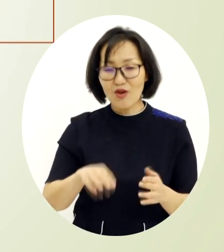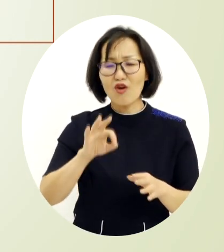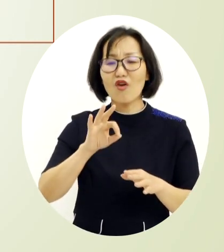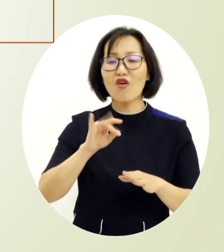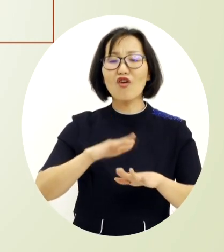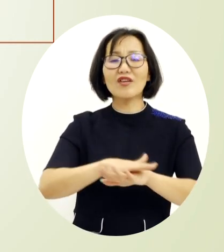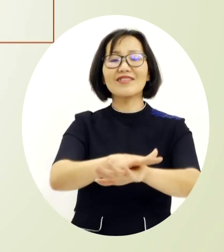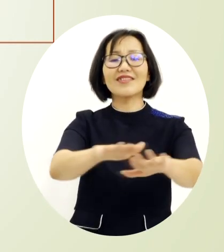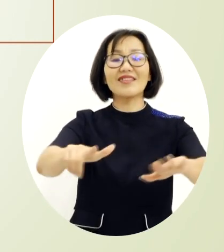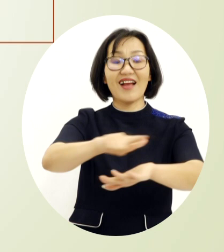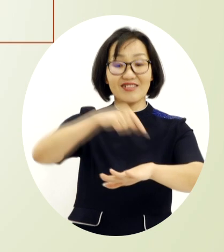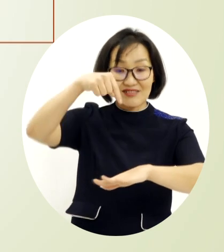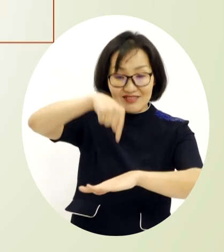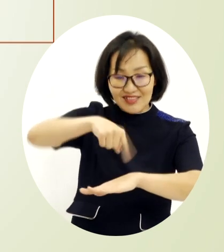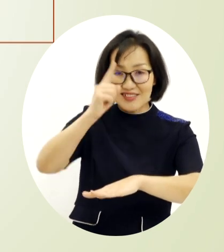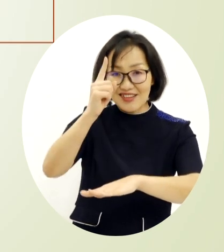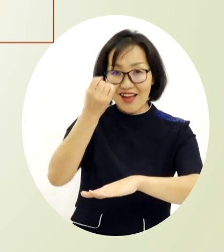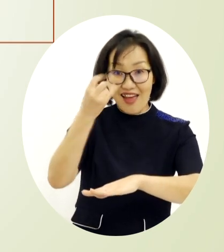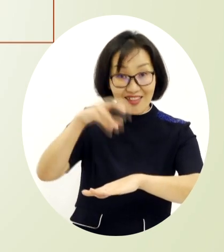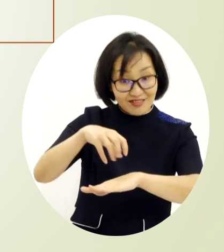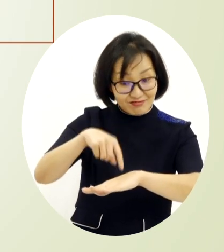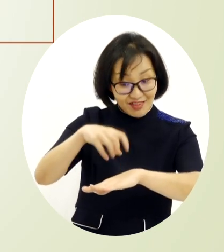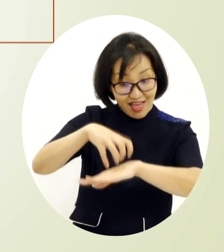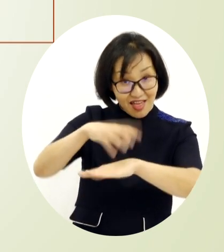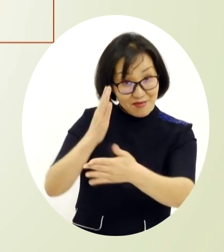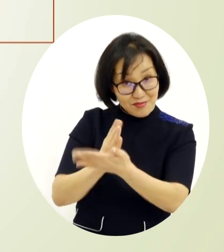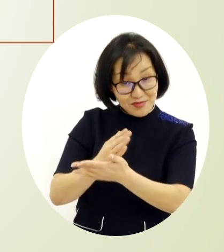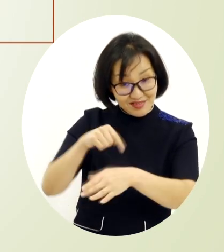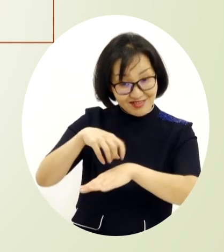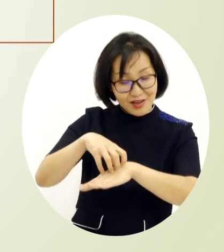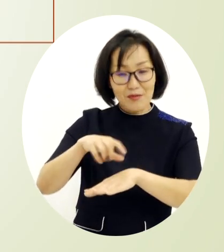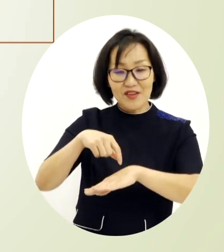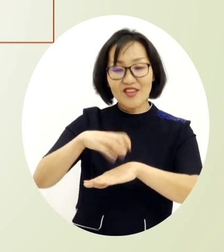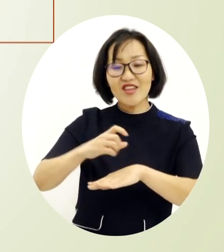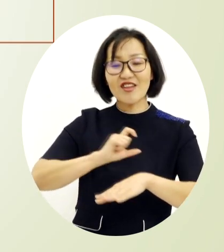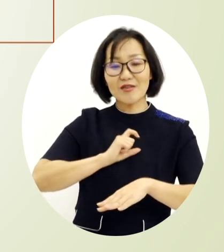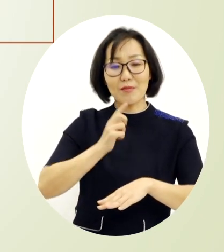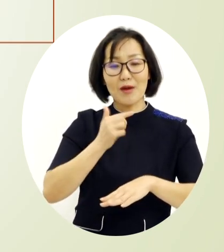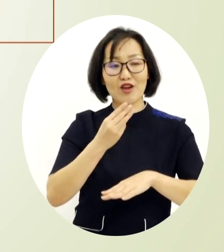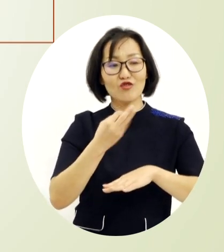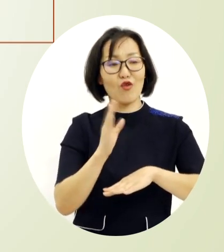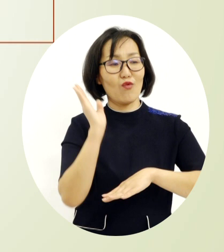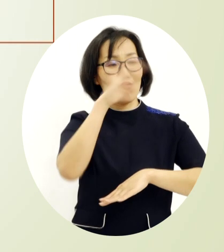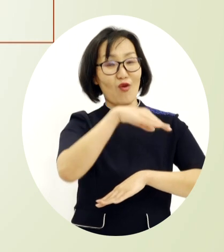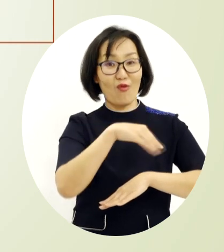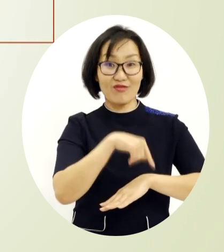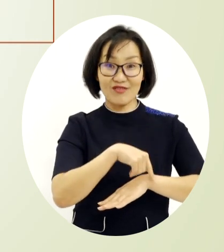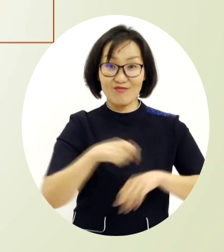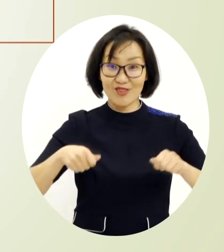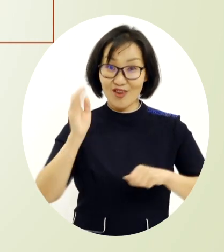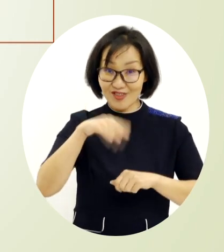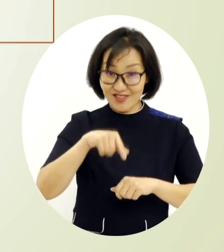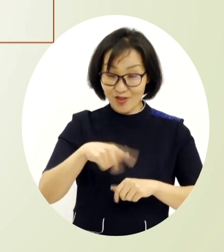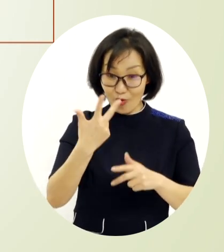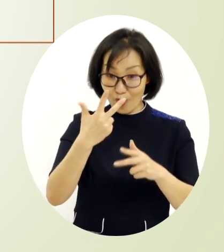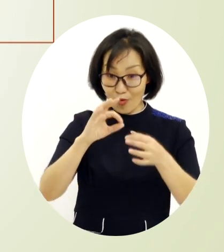гэсэн энэ өгүүлбэрээр мэдж болно. Мөн гэрийн эзэн багийн төв орхоор явсан байна гэдэг. Эдгээр гурван